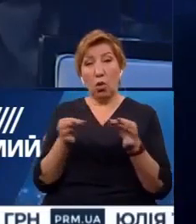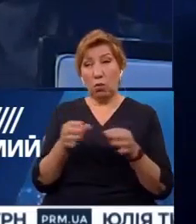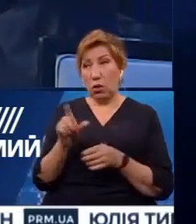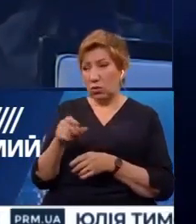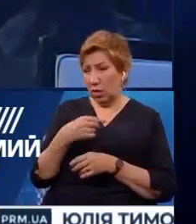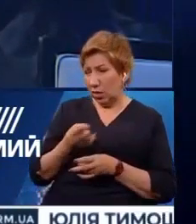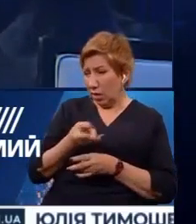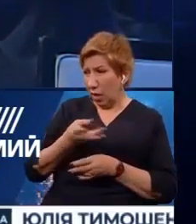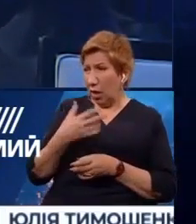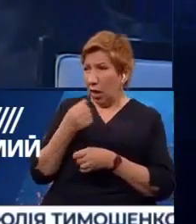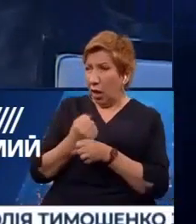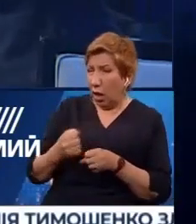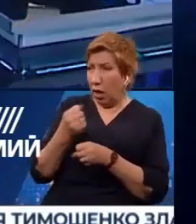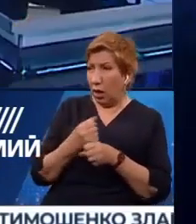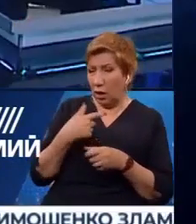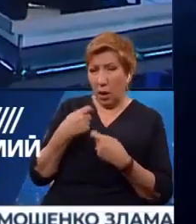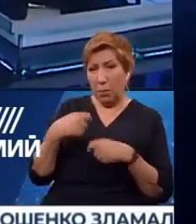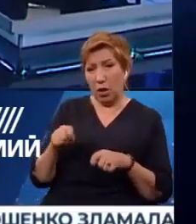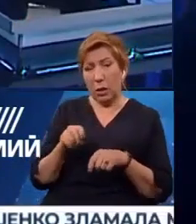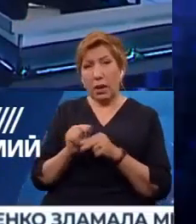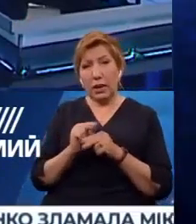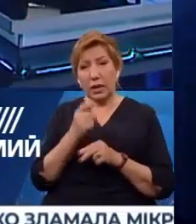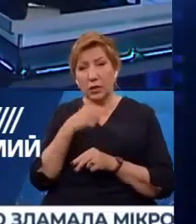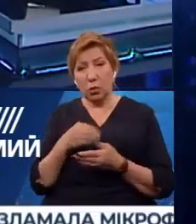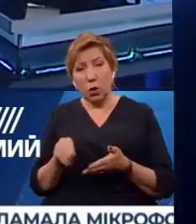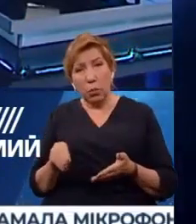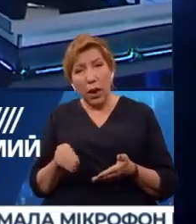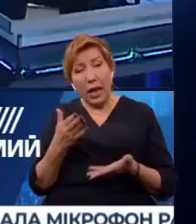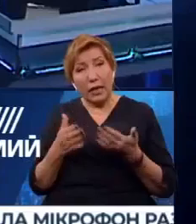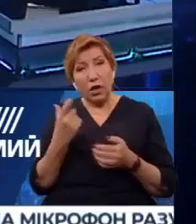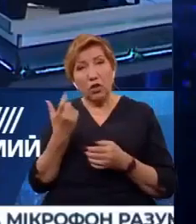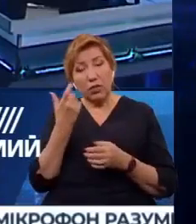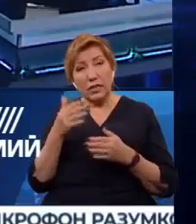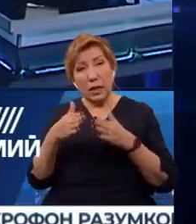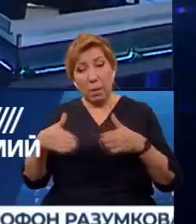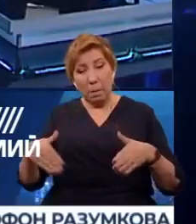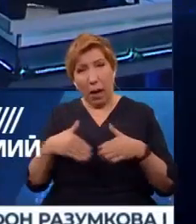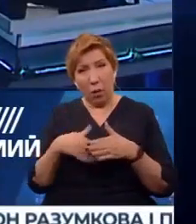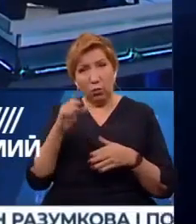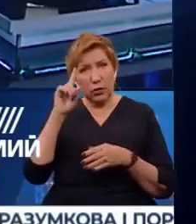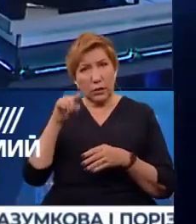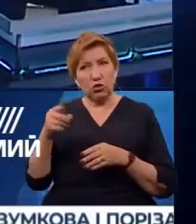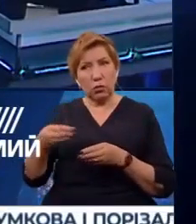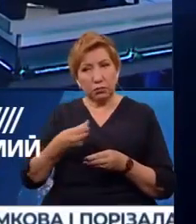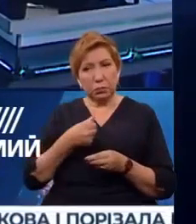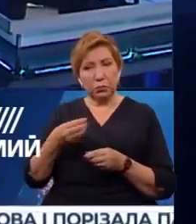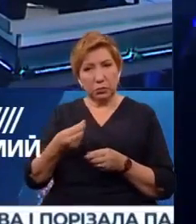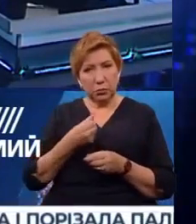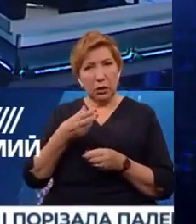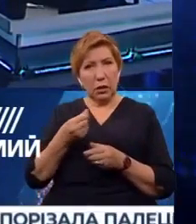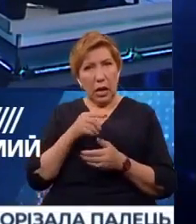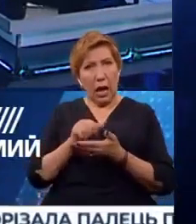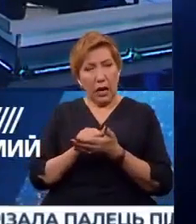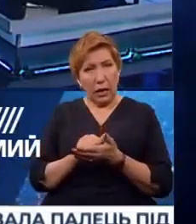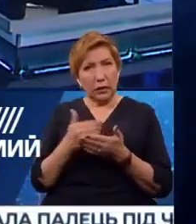людина думає, на що мені той пай, я продам, краще ліки собі куплю. Якщо власник паю знатиме, що він отримуватиме реальну